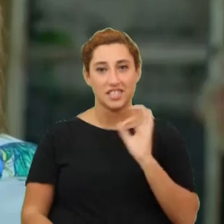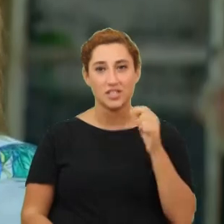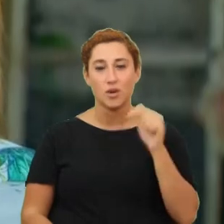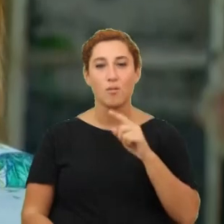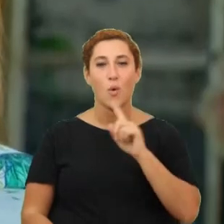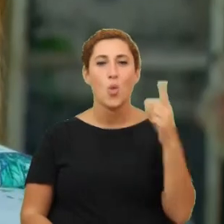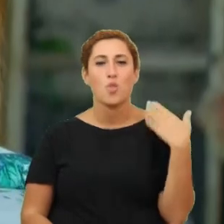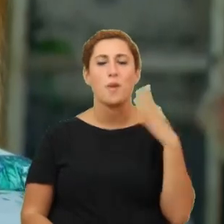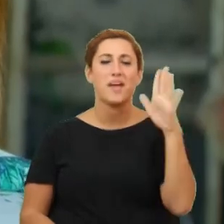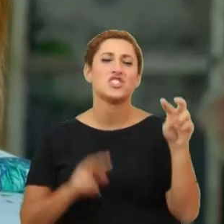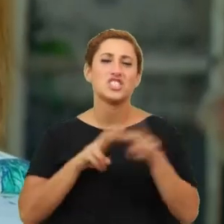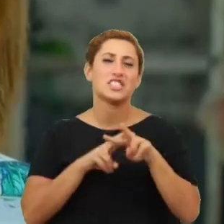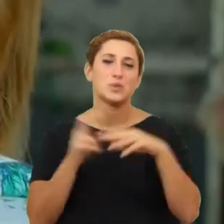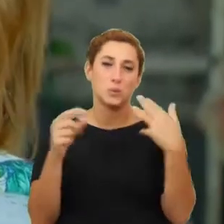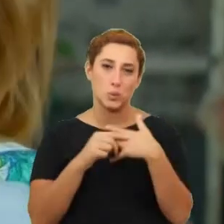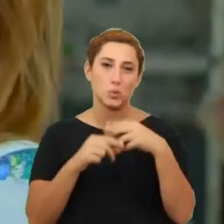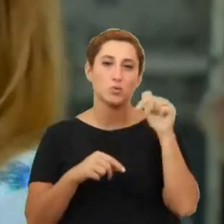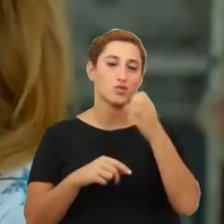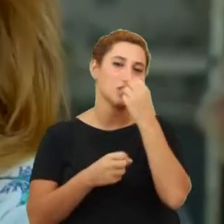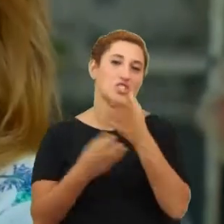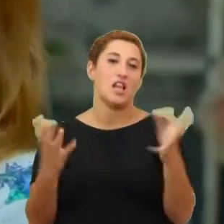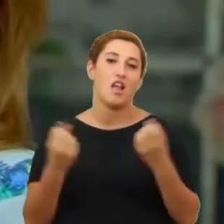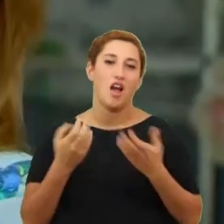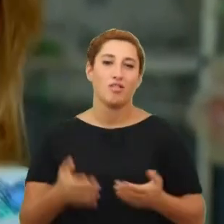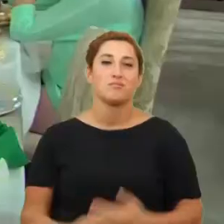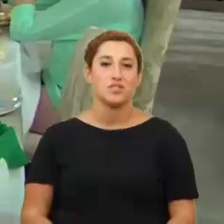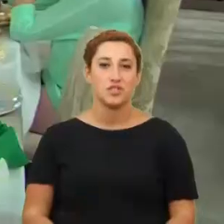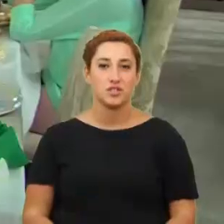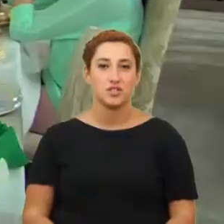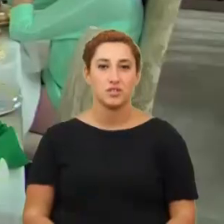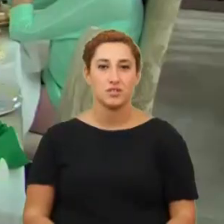İşte bu 10 numara 5 yıldız yüzüğü ve bu çiçekleri almış.